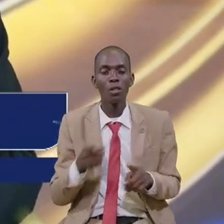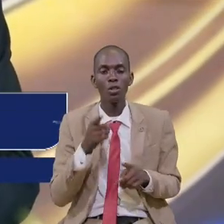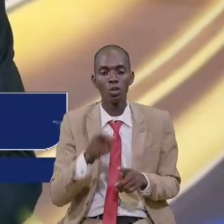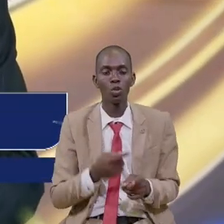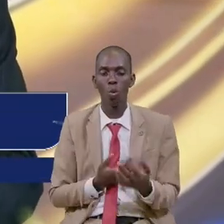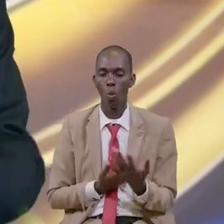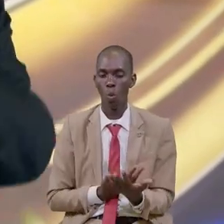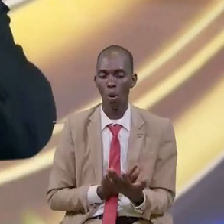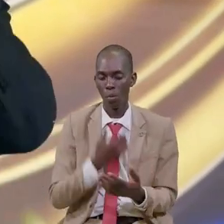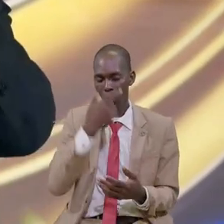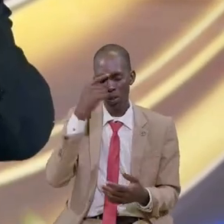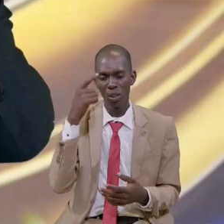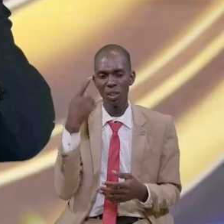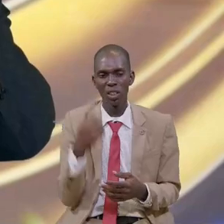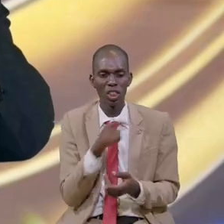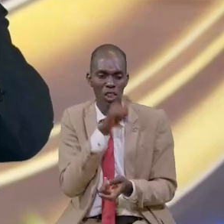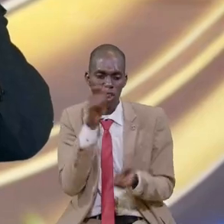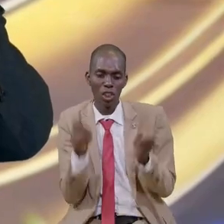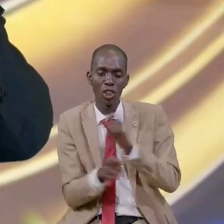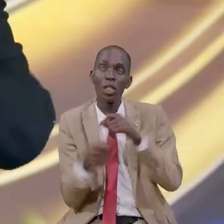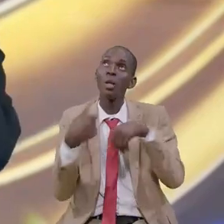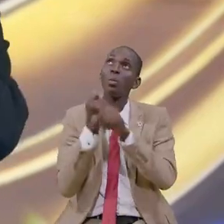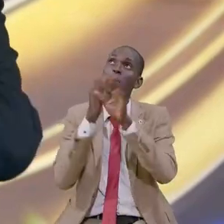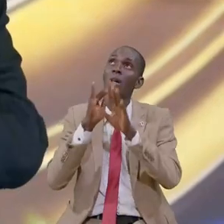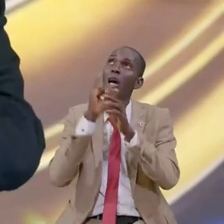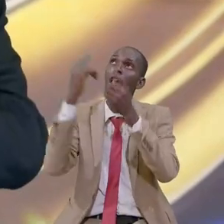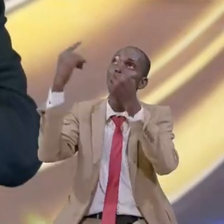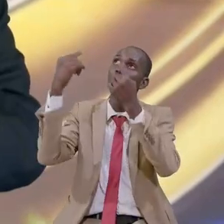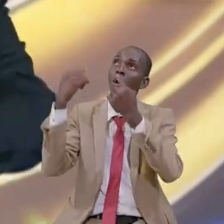L'artisan du changement vient. Et il va t'atteindre là-bas.